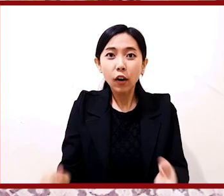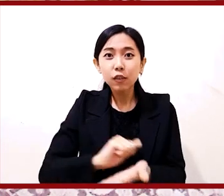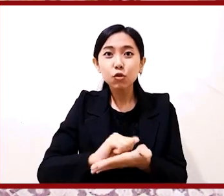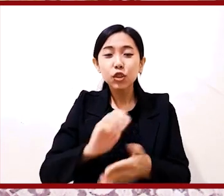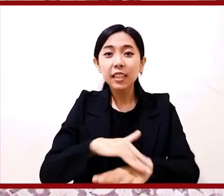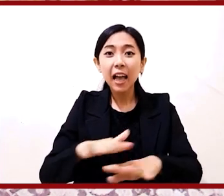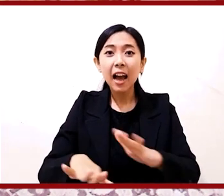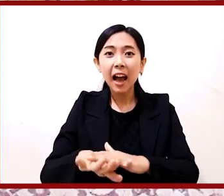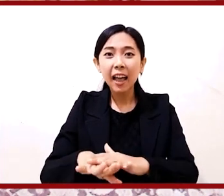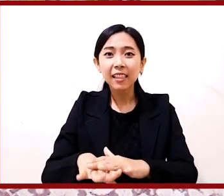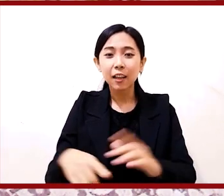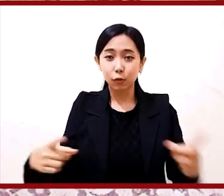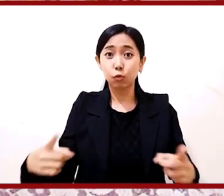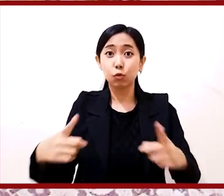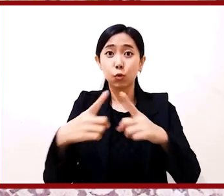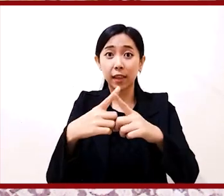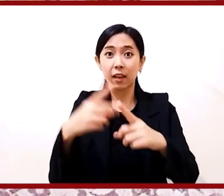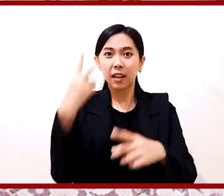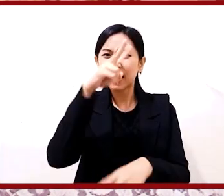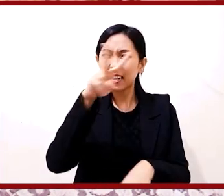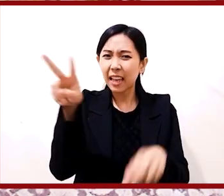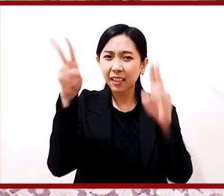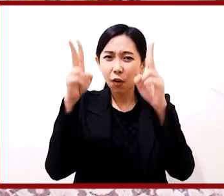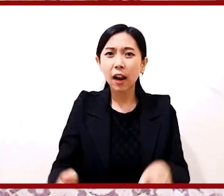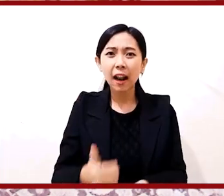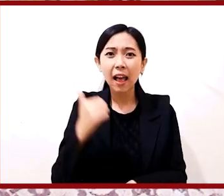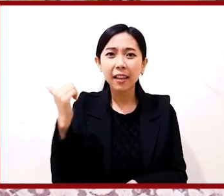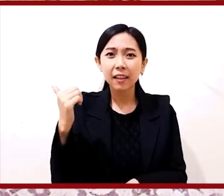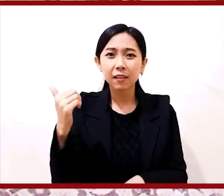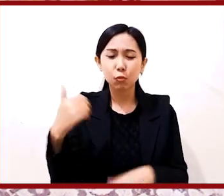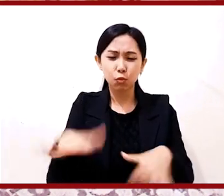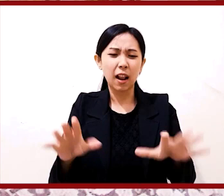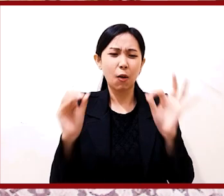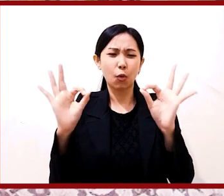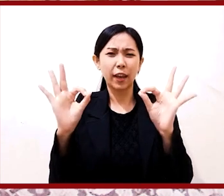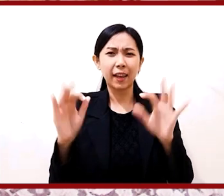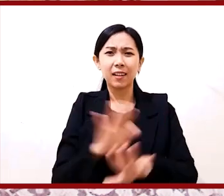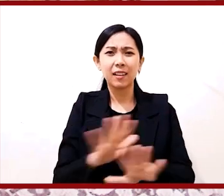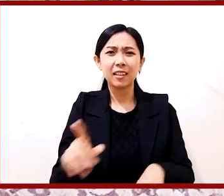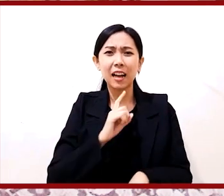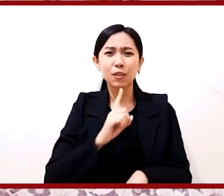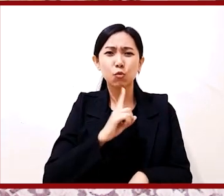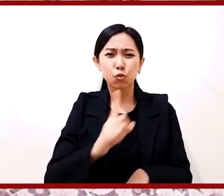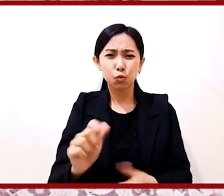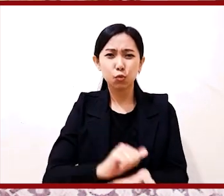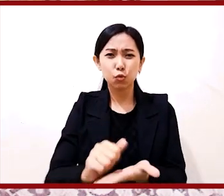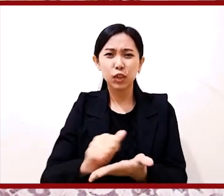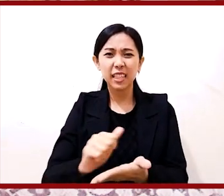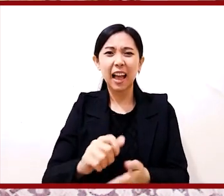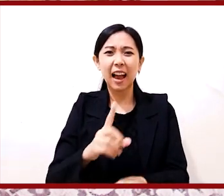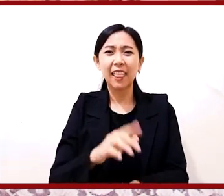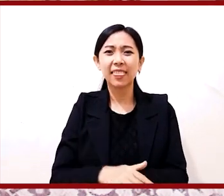mencuci tangan hanya dengan tujuan dilihat orang lain, mempertontonkan